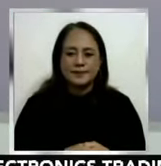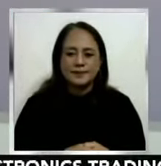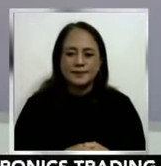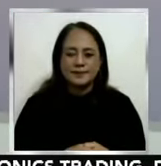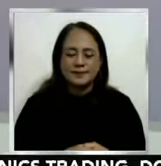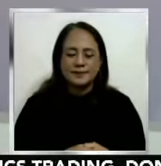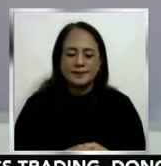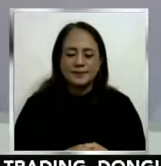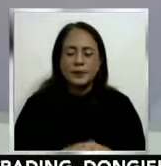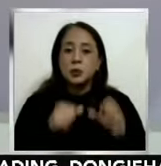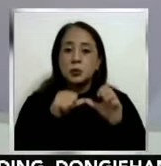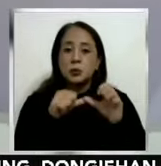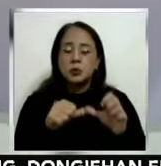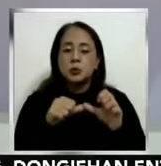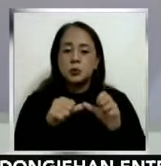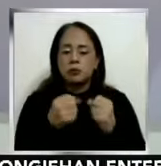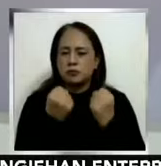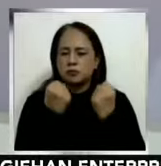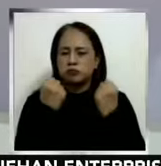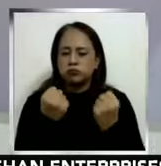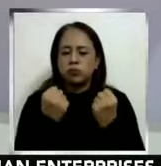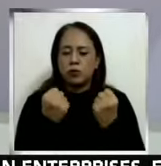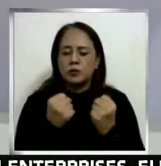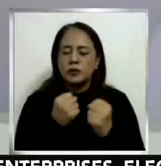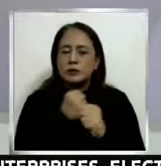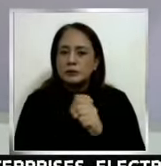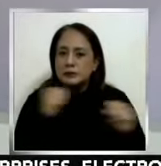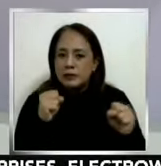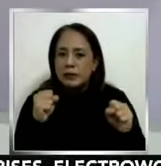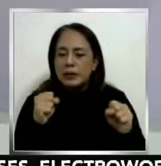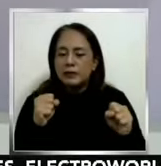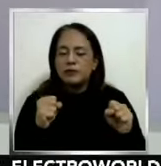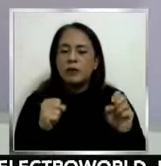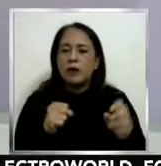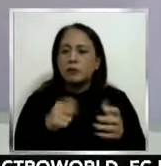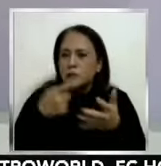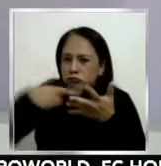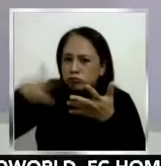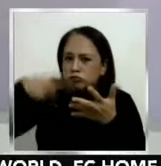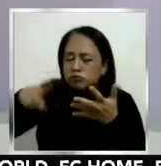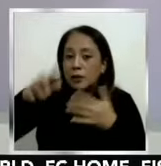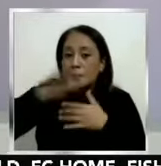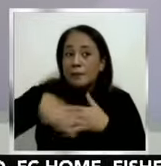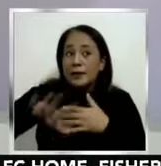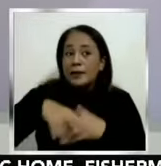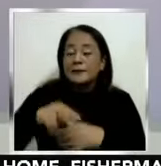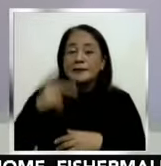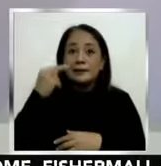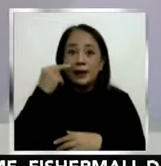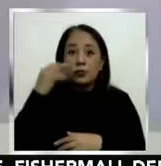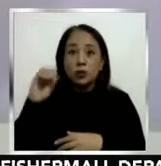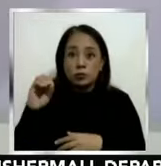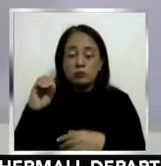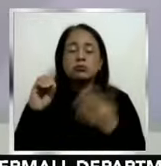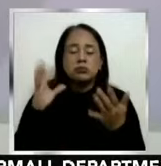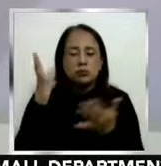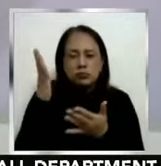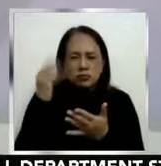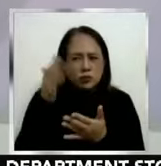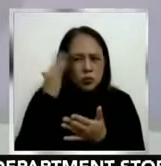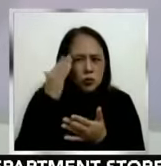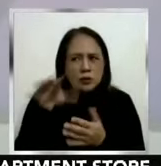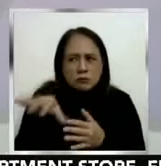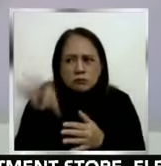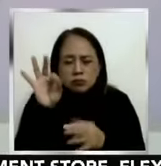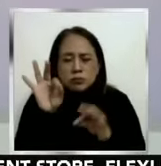Tuloy ang mas pinaigting na seguridad at paghahalughog sa ilang lugar sa Negros Oriental para matuntun ang hindi